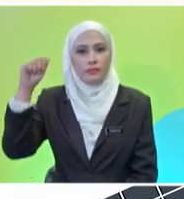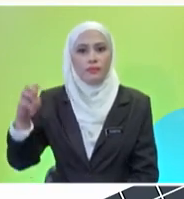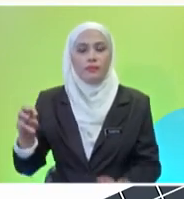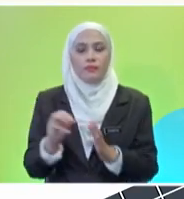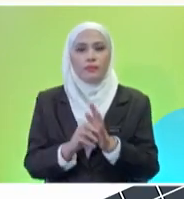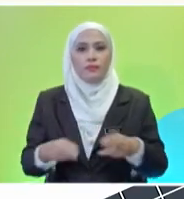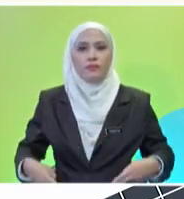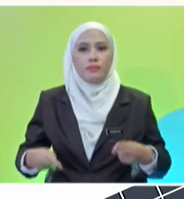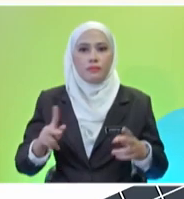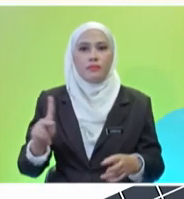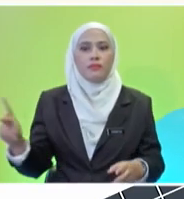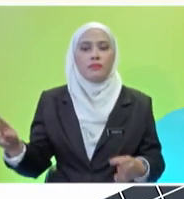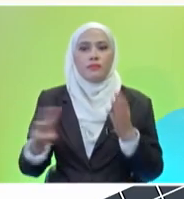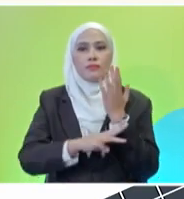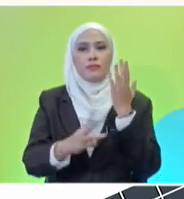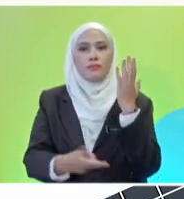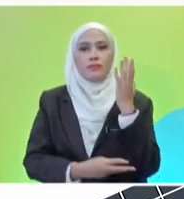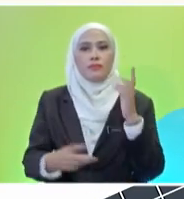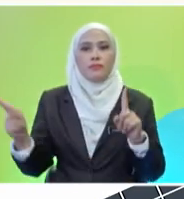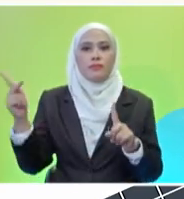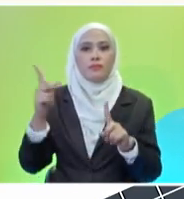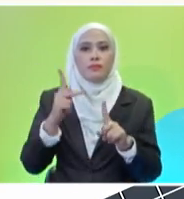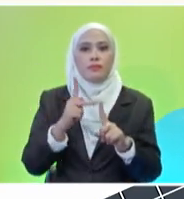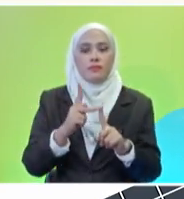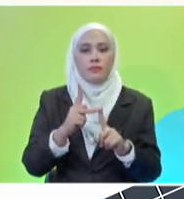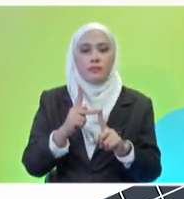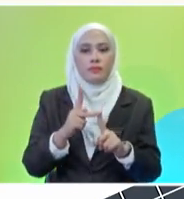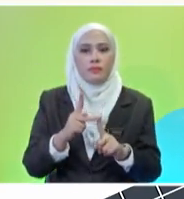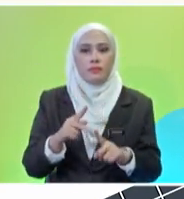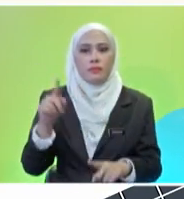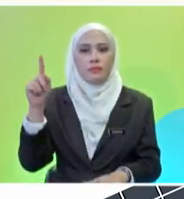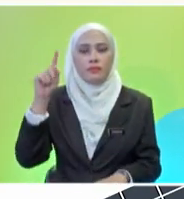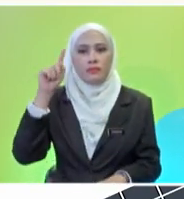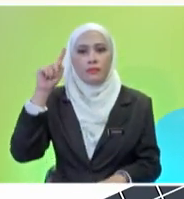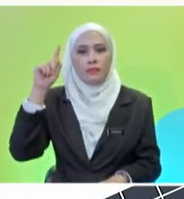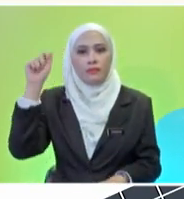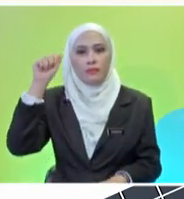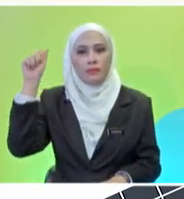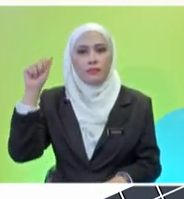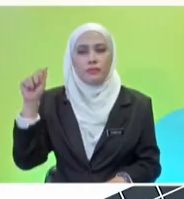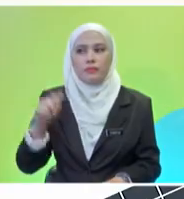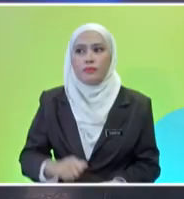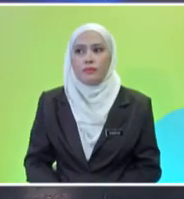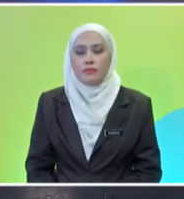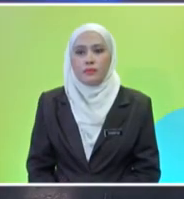menghadiahkan wakil kepada Azrul kita tanya